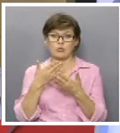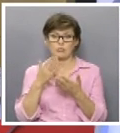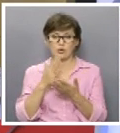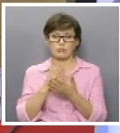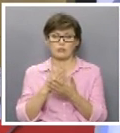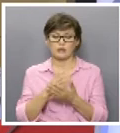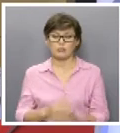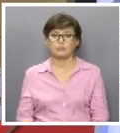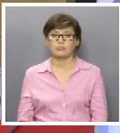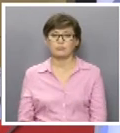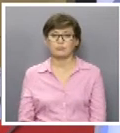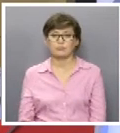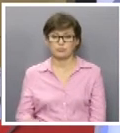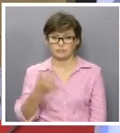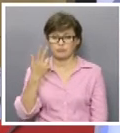Әрине, әрине.